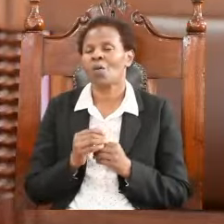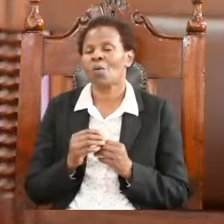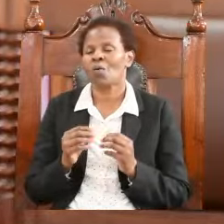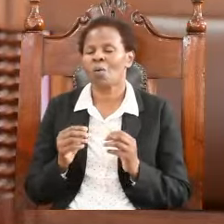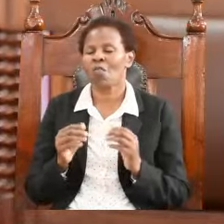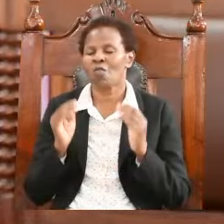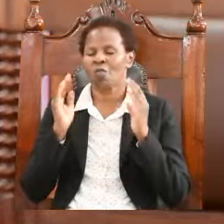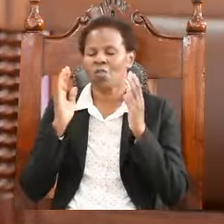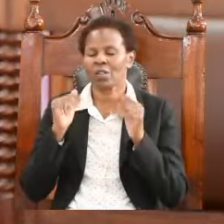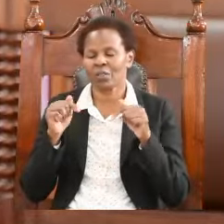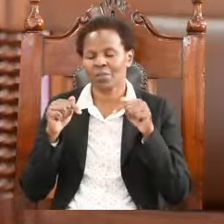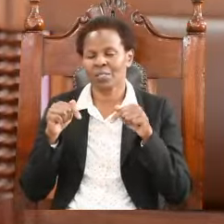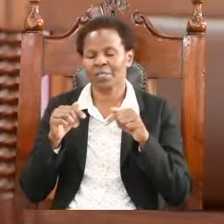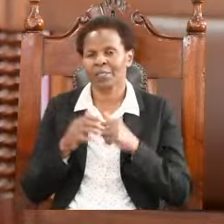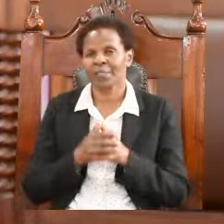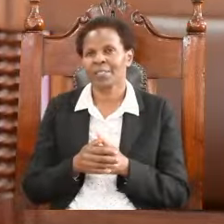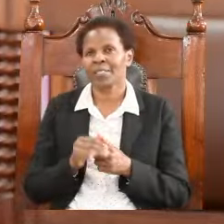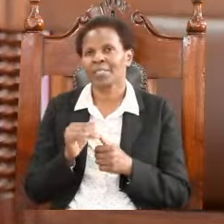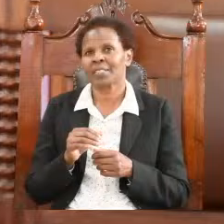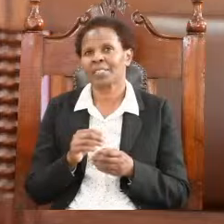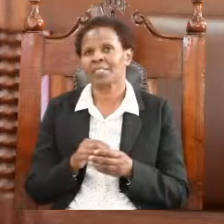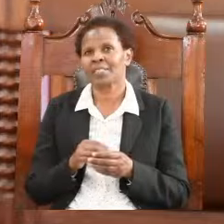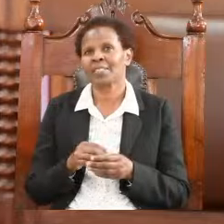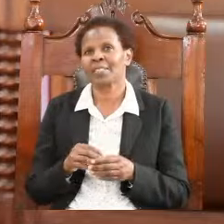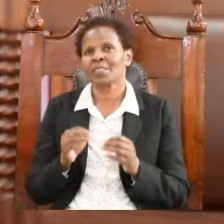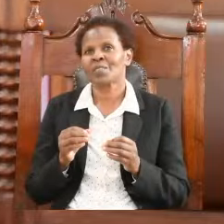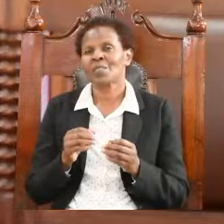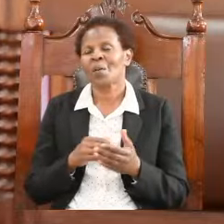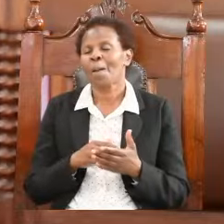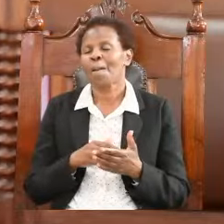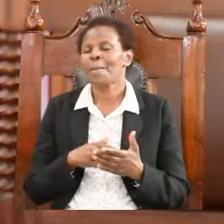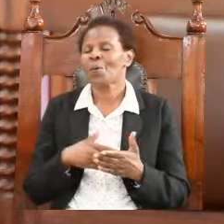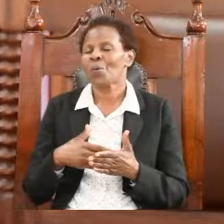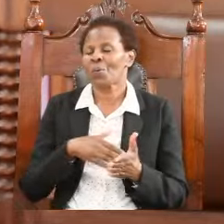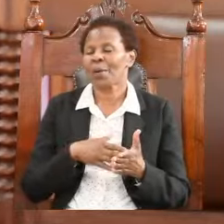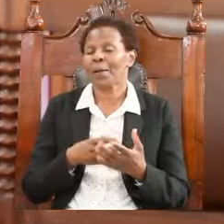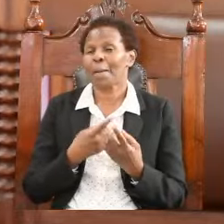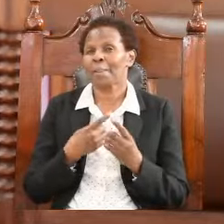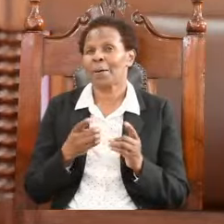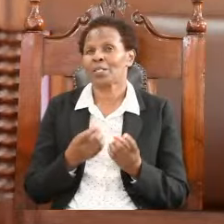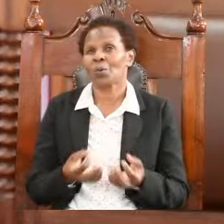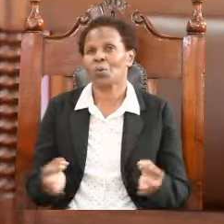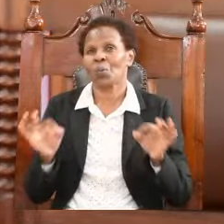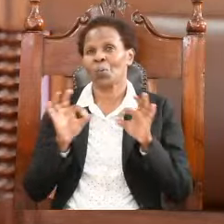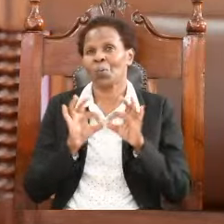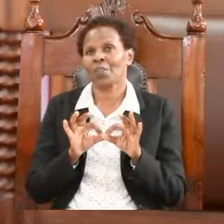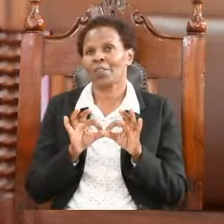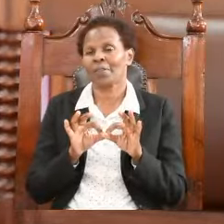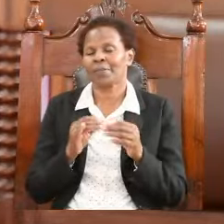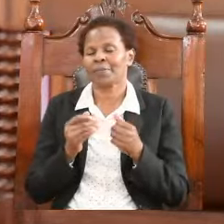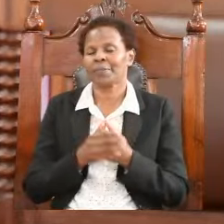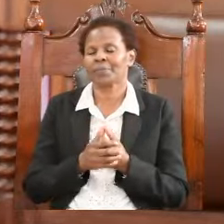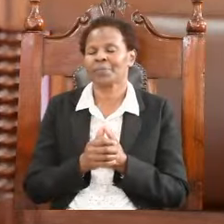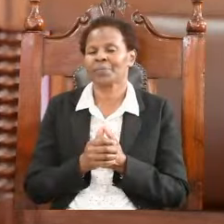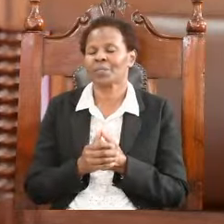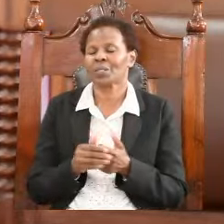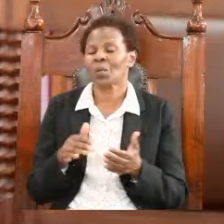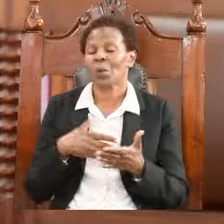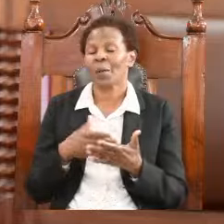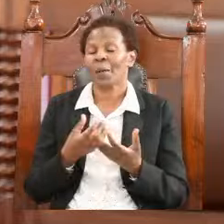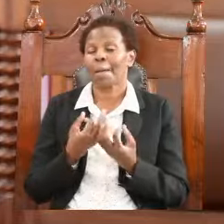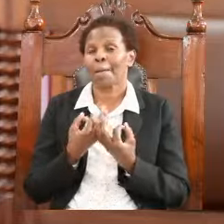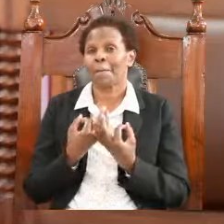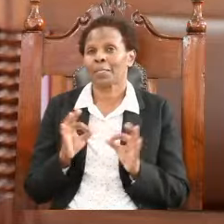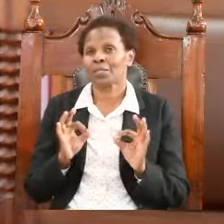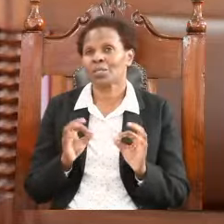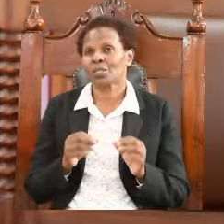muthi ni utari kiene no ari na kiguni utari kiene no ari